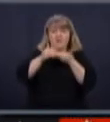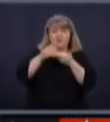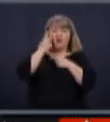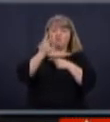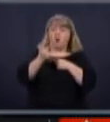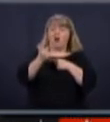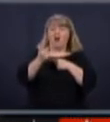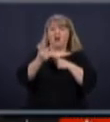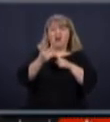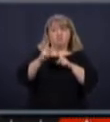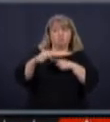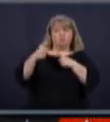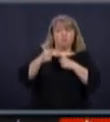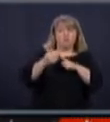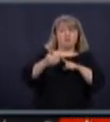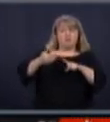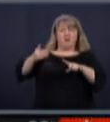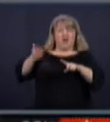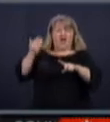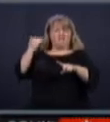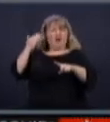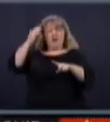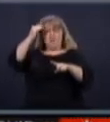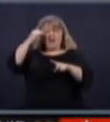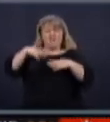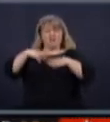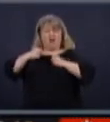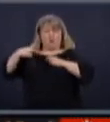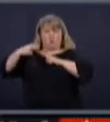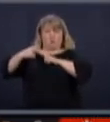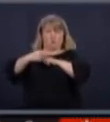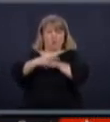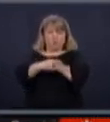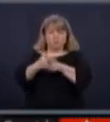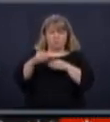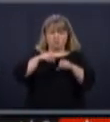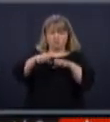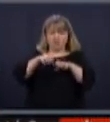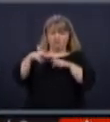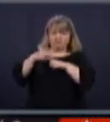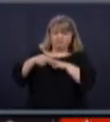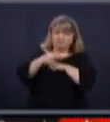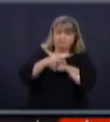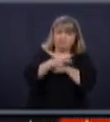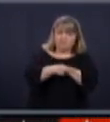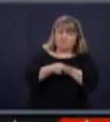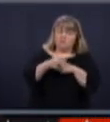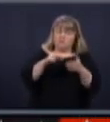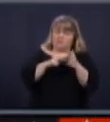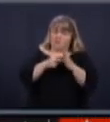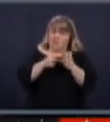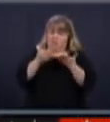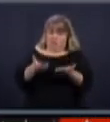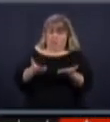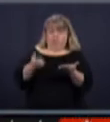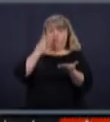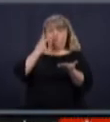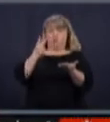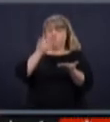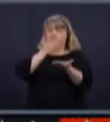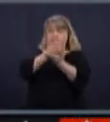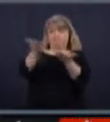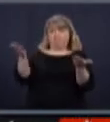dernières années, bien, ça a amené des choix où, par exemple, actuellement, on a des CHSLD où il n'y a